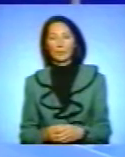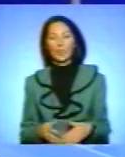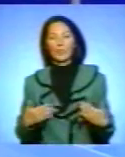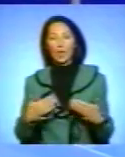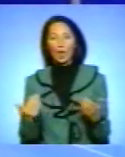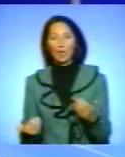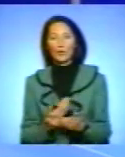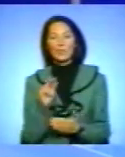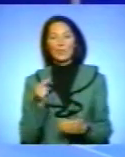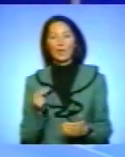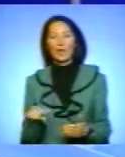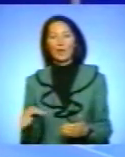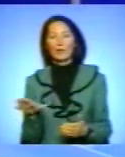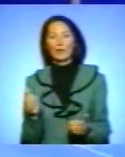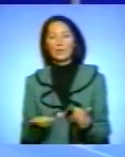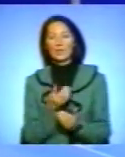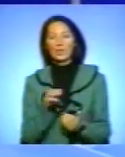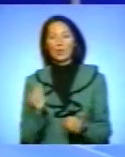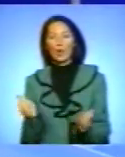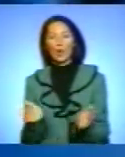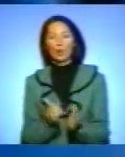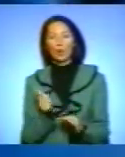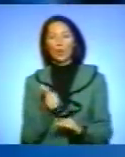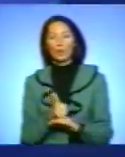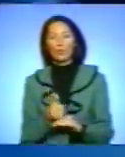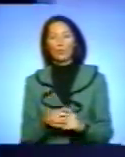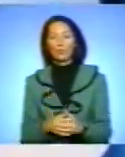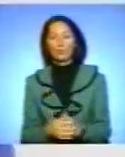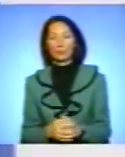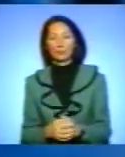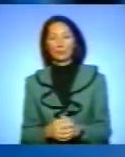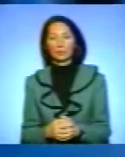Вітаю, новини четверга. У Вістях ТТБ коротко про головне.